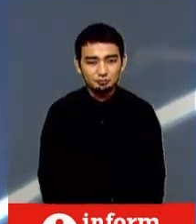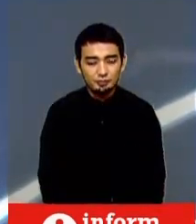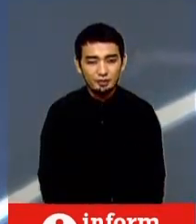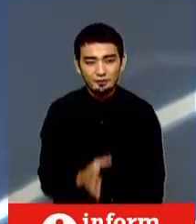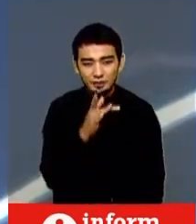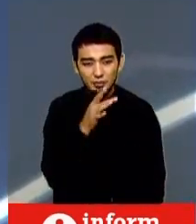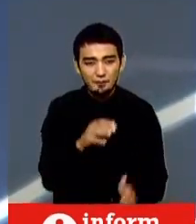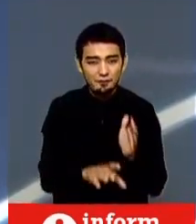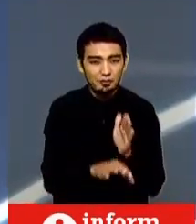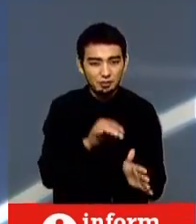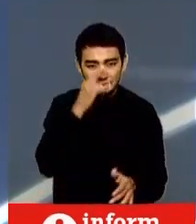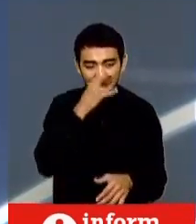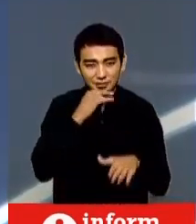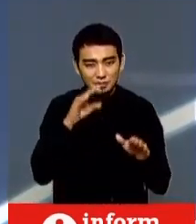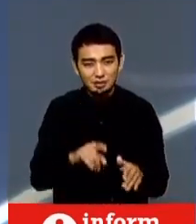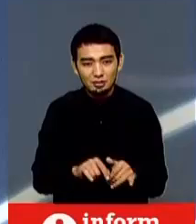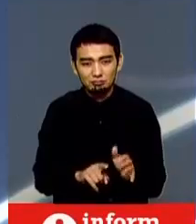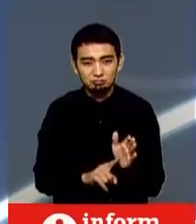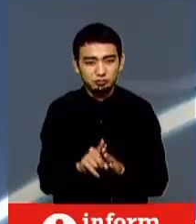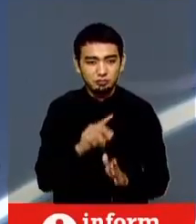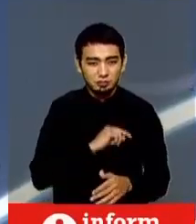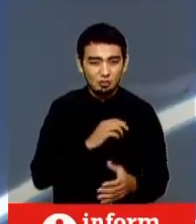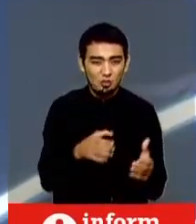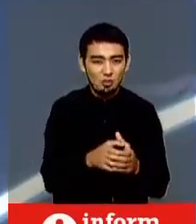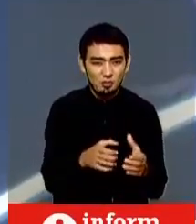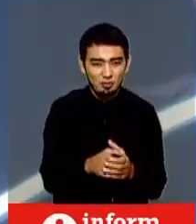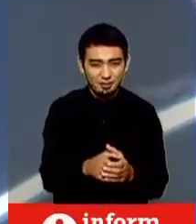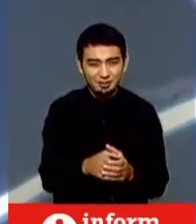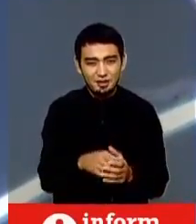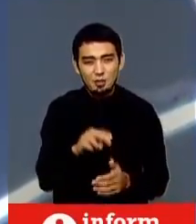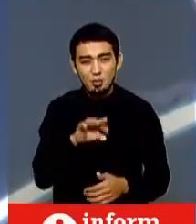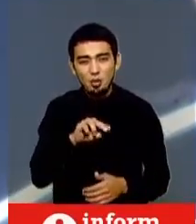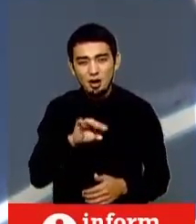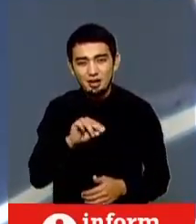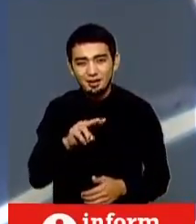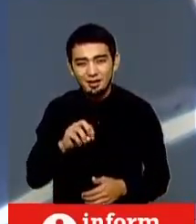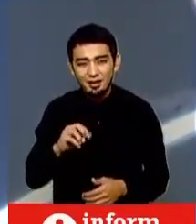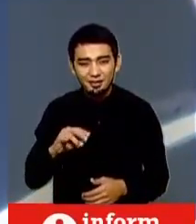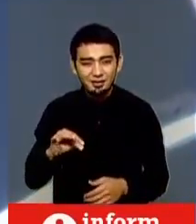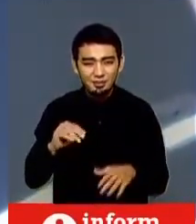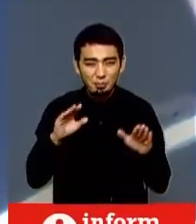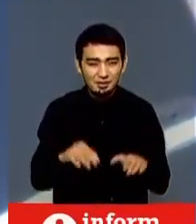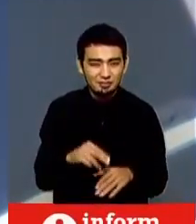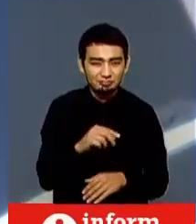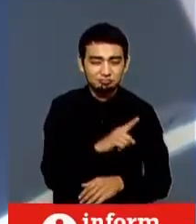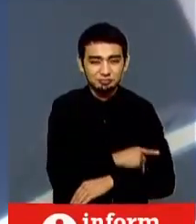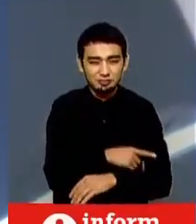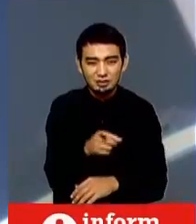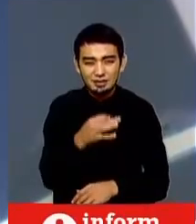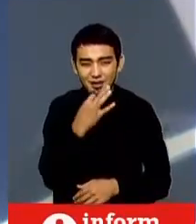Время выбирать. В Казахстане стартует кампания по прикреплению в поликлинике. Как закрепиться за медучреждением, которое вам